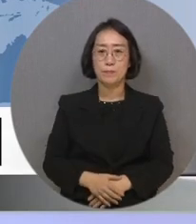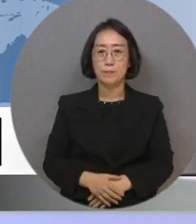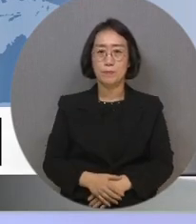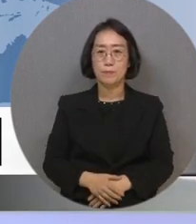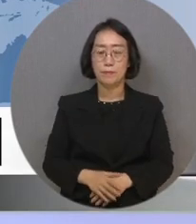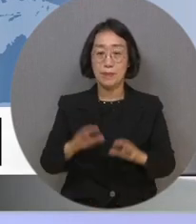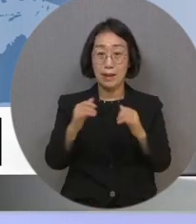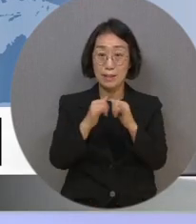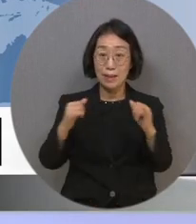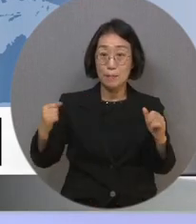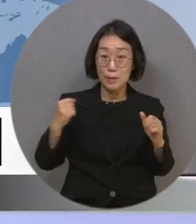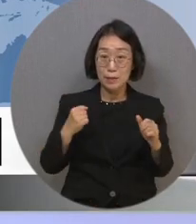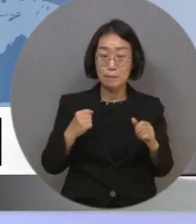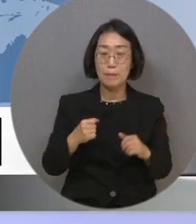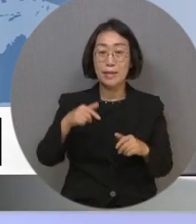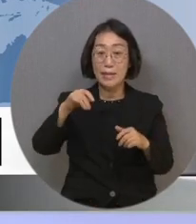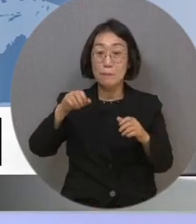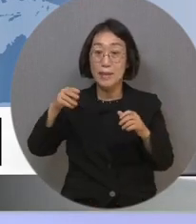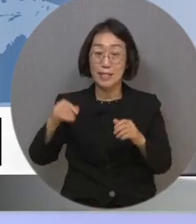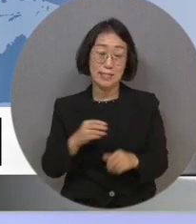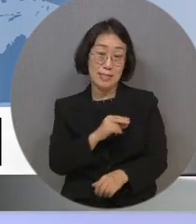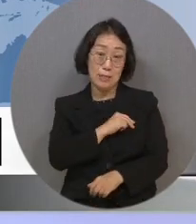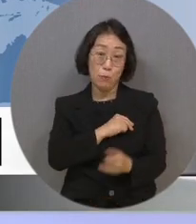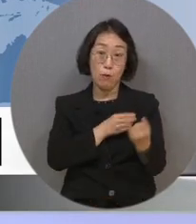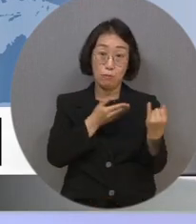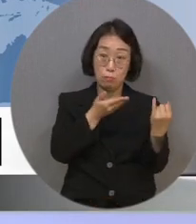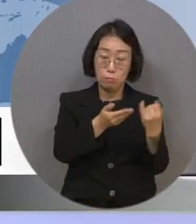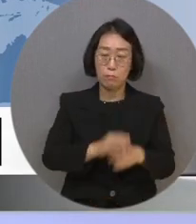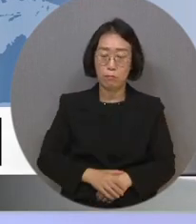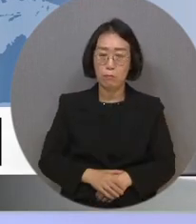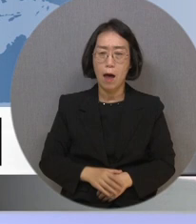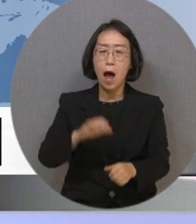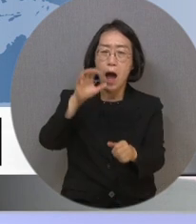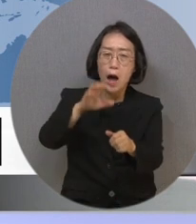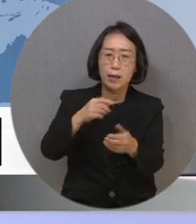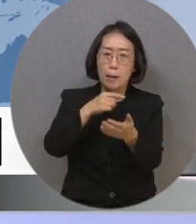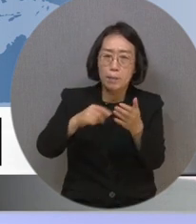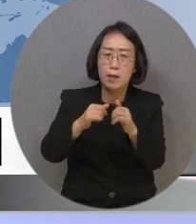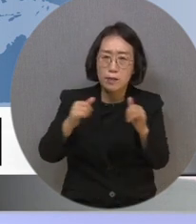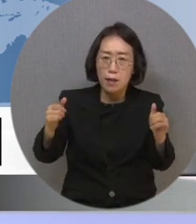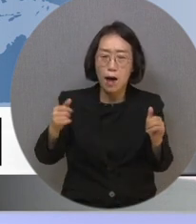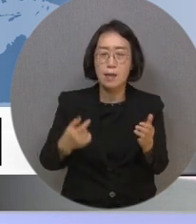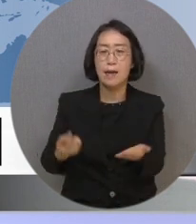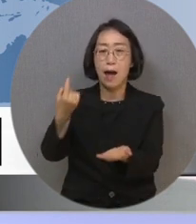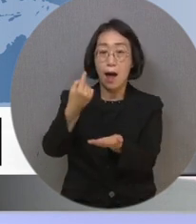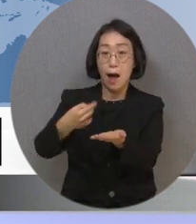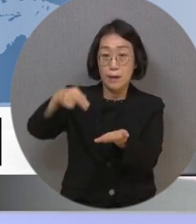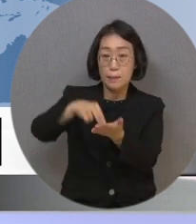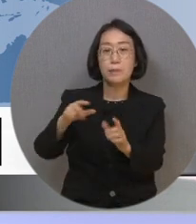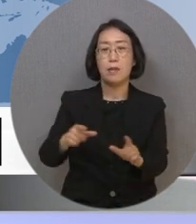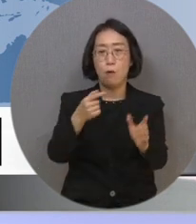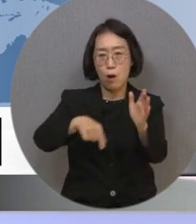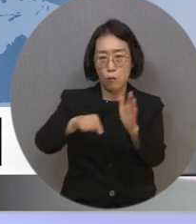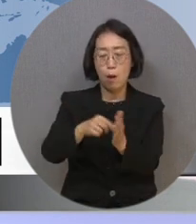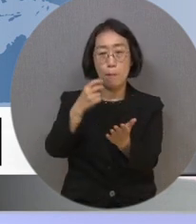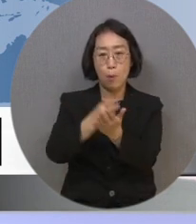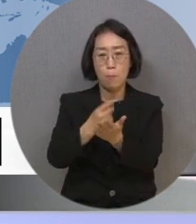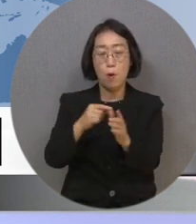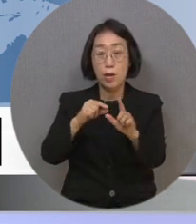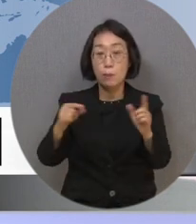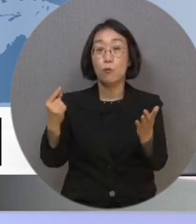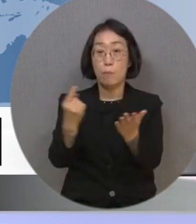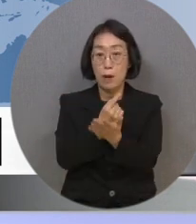국민의인 김예지 의원은 학대 피해 장애인의 자립 생활을 지원하는 장애인 복지법 일부 개정 법률안을